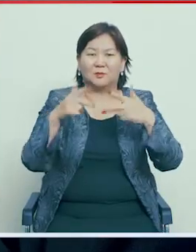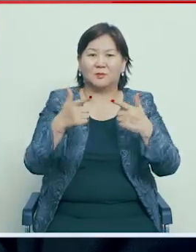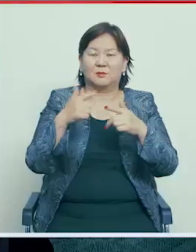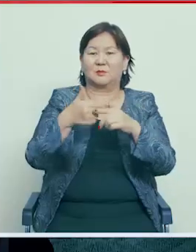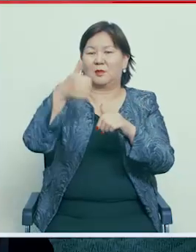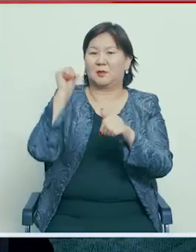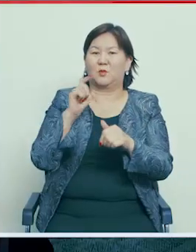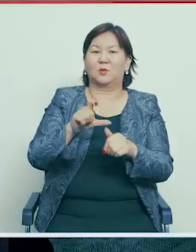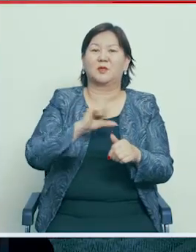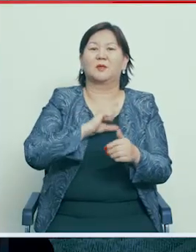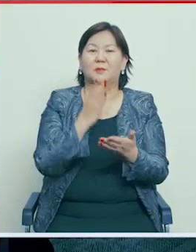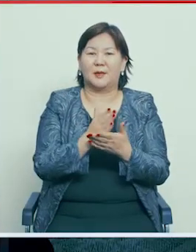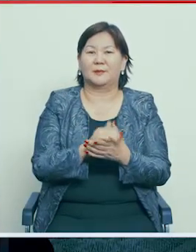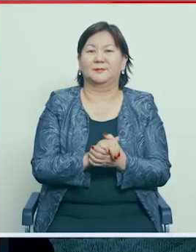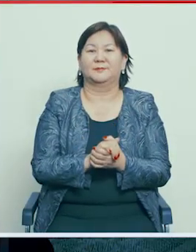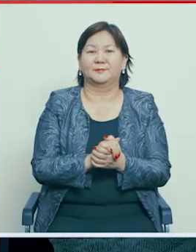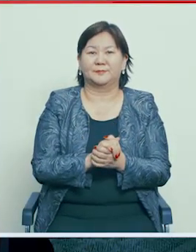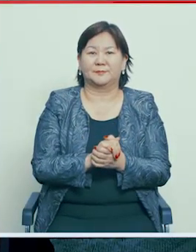хүний эрх байгаамаа гэдгийг бид нар хэрэгэлсэн юм аа.